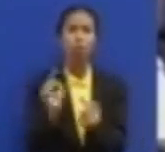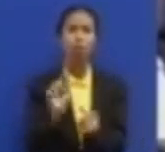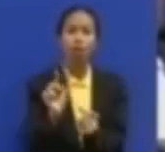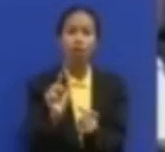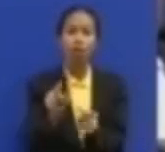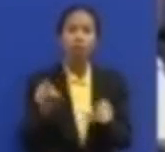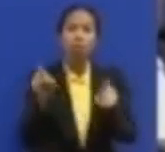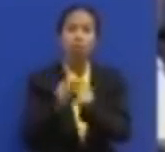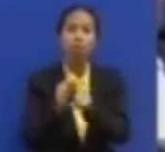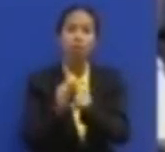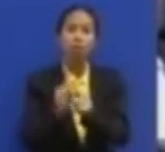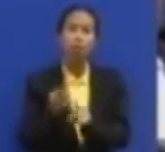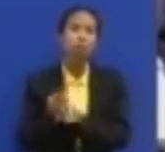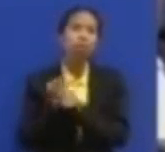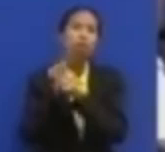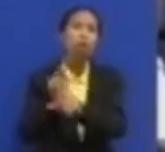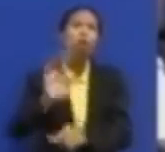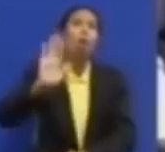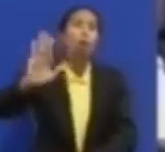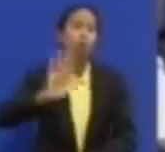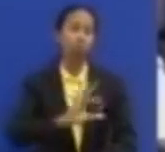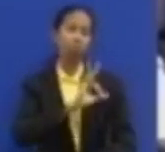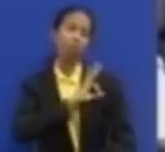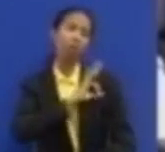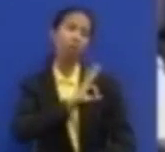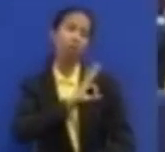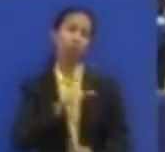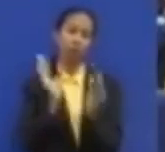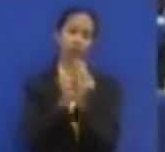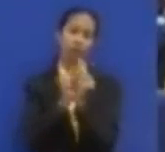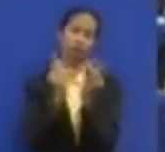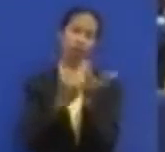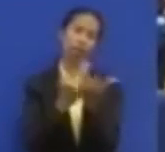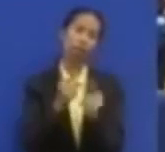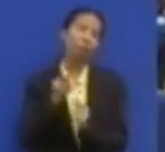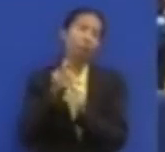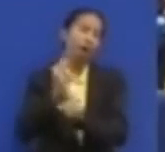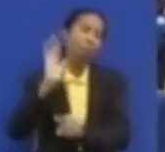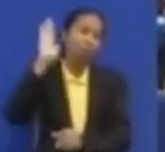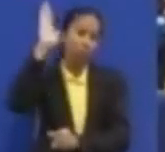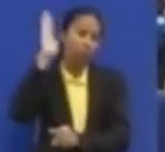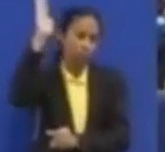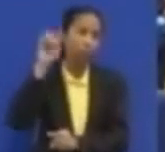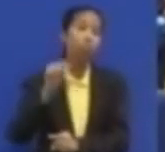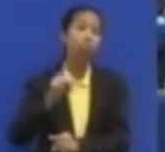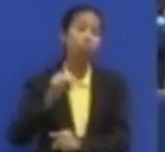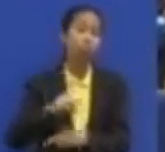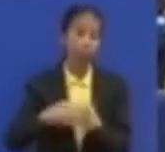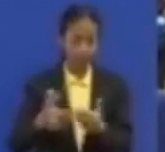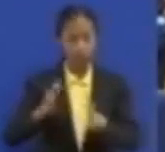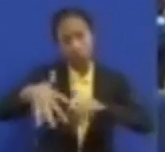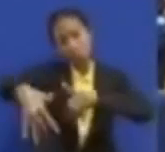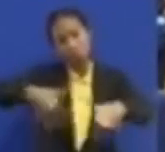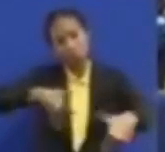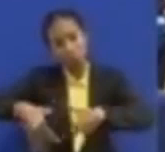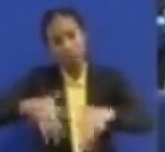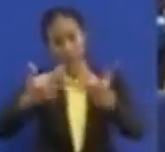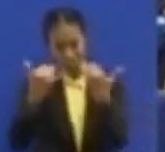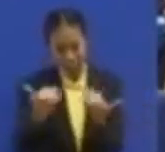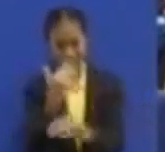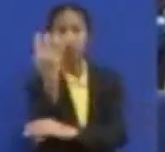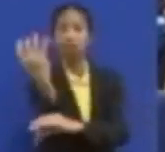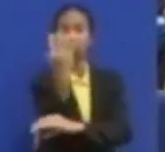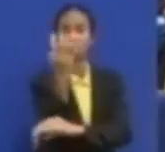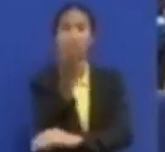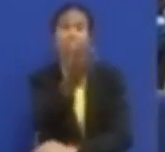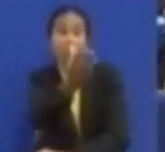อกสิทธิ์ของสมาชิกสภาผู้แทนราษฎรและที่สำคัญไปกว่านั้นครับพี่น้องประชาชนกำลังดูโทรทัศน์อยู่ในขณะนี้